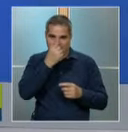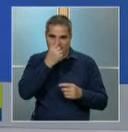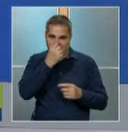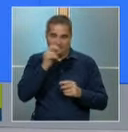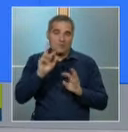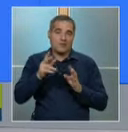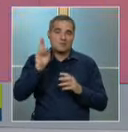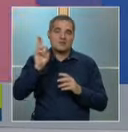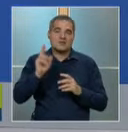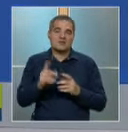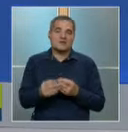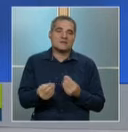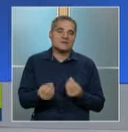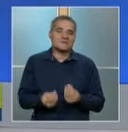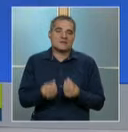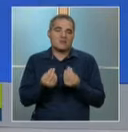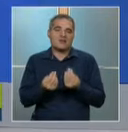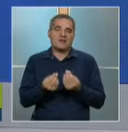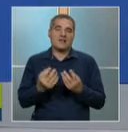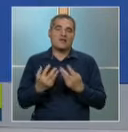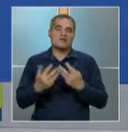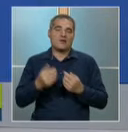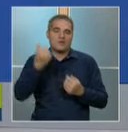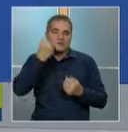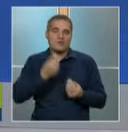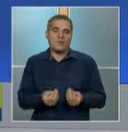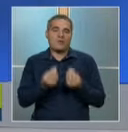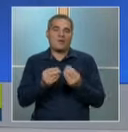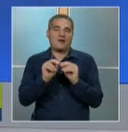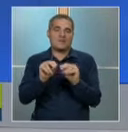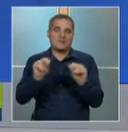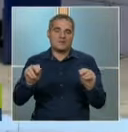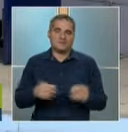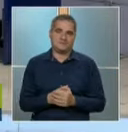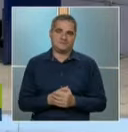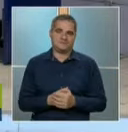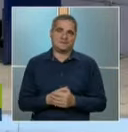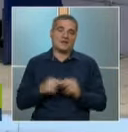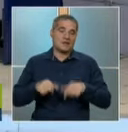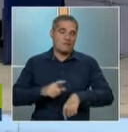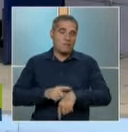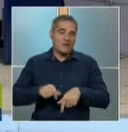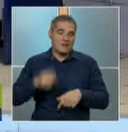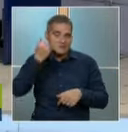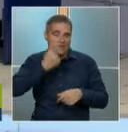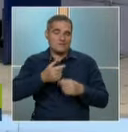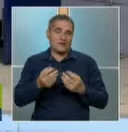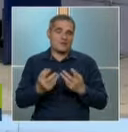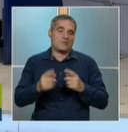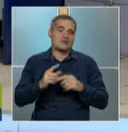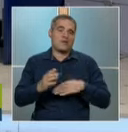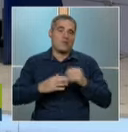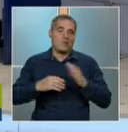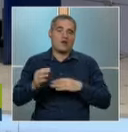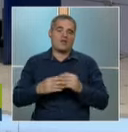учителите да се адаптират така, че да ползват технологиите, за да си подобрят обучението, обаче те в момента ползват технологиите, учителите, да, за да подготвят част